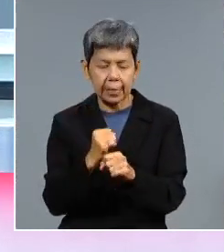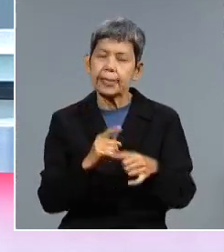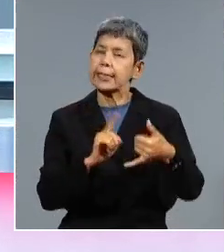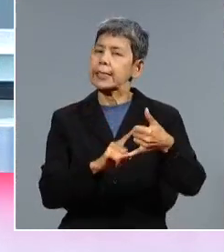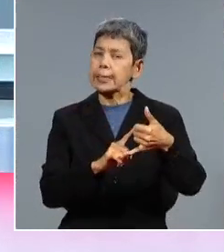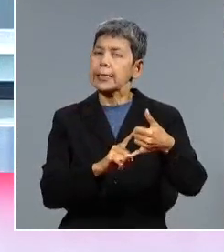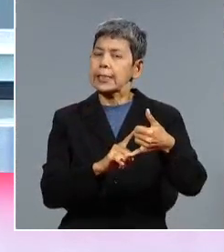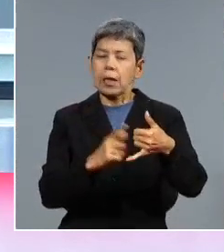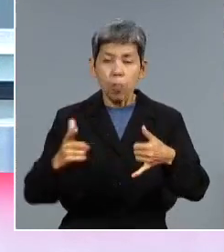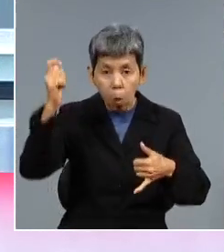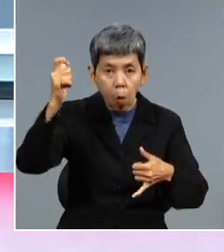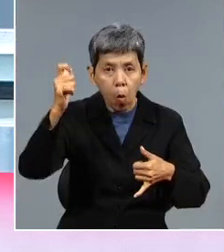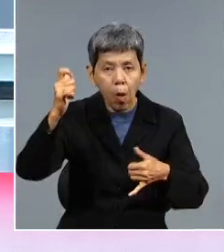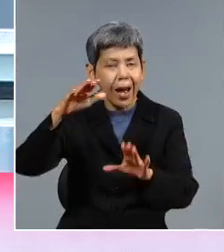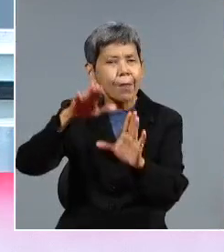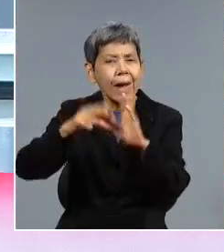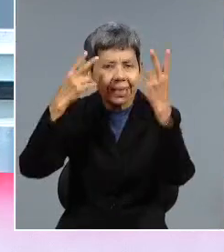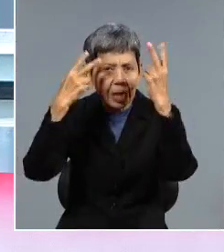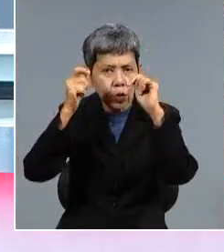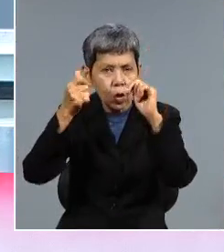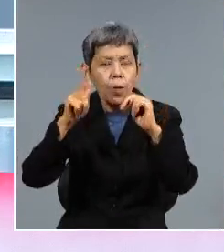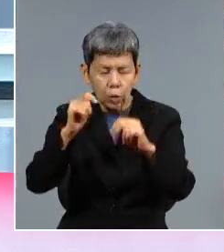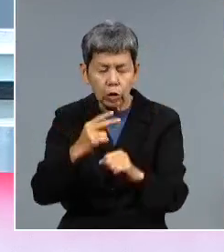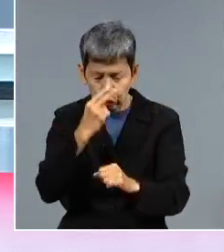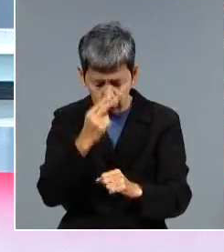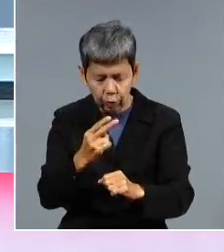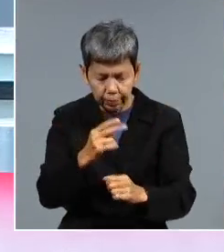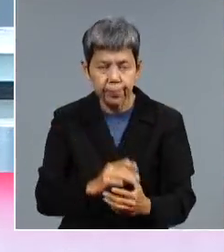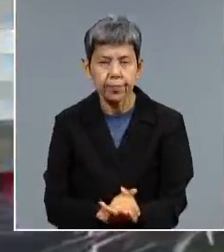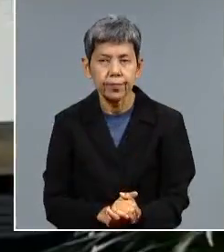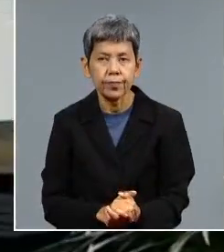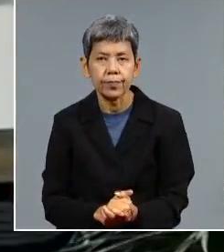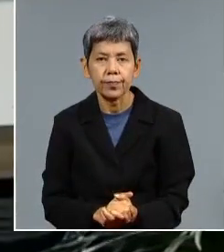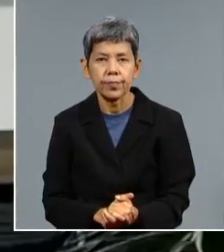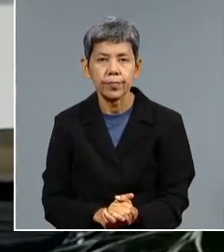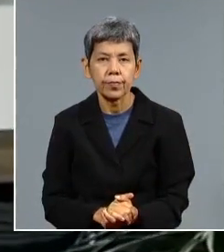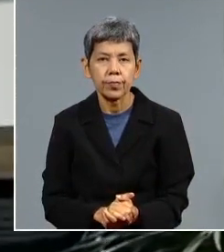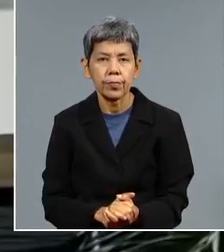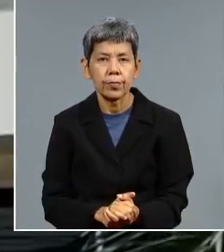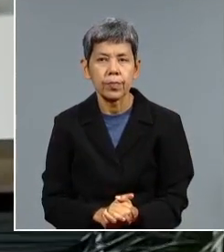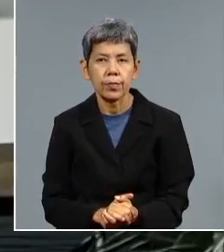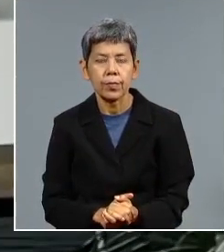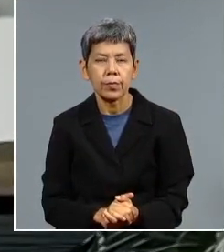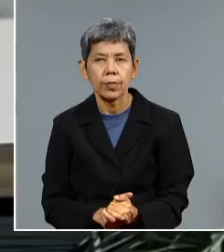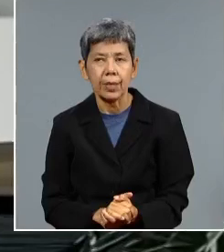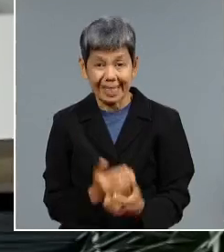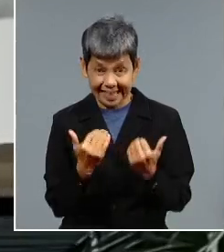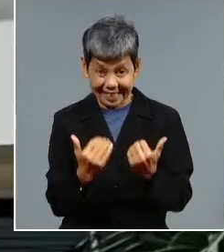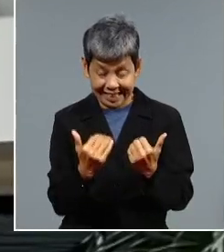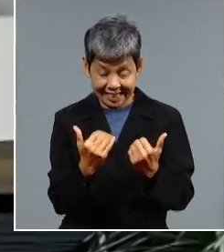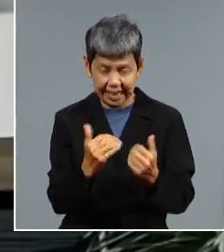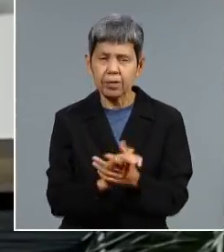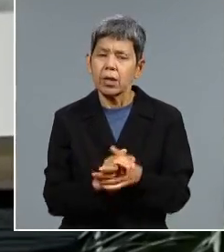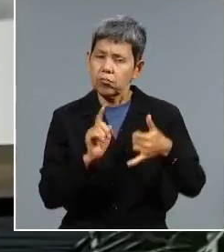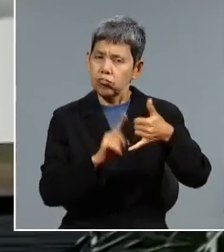เหตุนะครับยิงผู้สมัครนายกเล็กเสียชีวิตนะเดี๋ยวไปดูความคืบหน้าเรื่องนี้หน่อยครับผู้ชมครับความคืบหน้านะกรณี